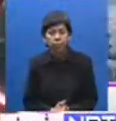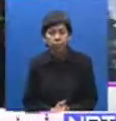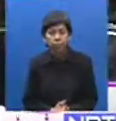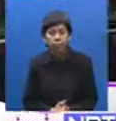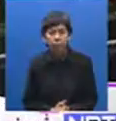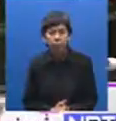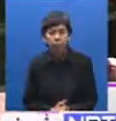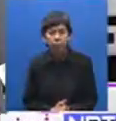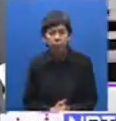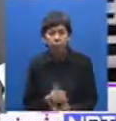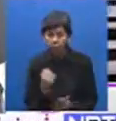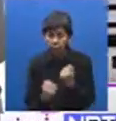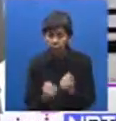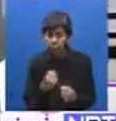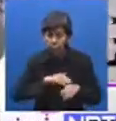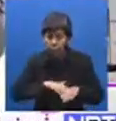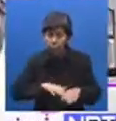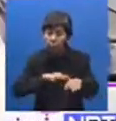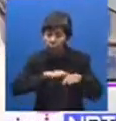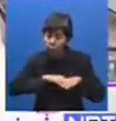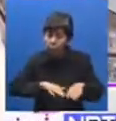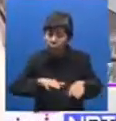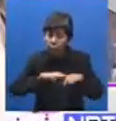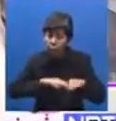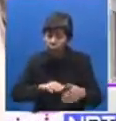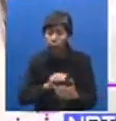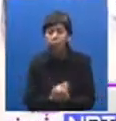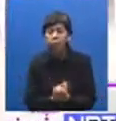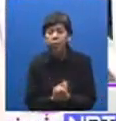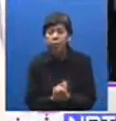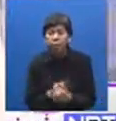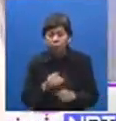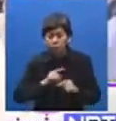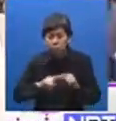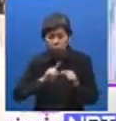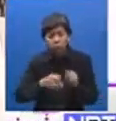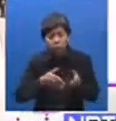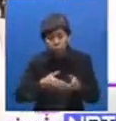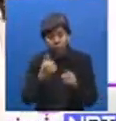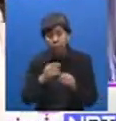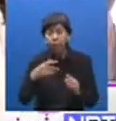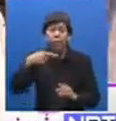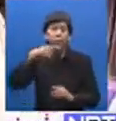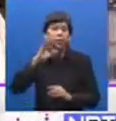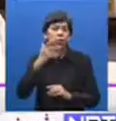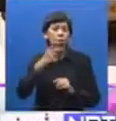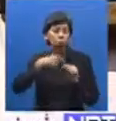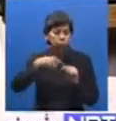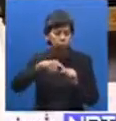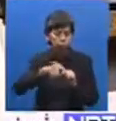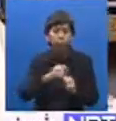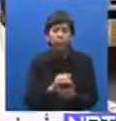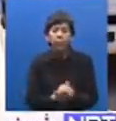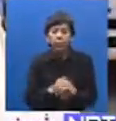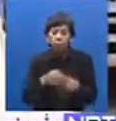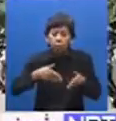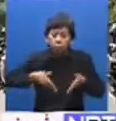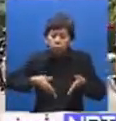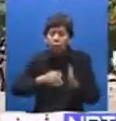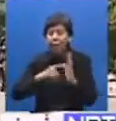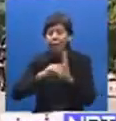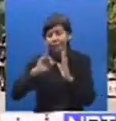ขบวนรถและเจ้าหน้าที่เหล่านี้จะถูกส่งไปอำนวยการจราจรในถนนสายหลักสิบสายอาทิถนนพิษณุโลกถึงถนนราชดำเนินถนน